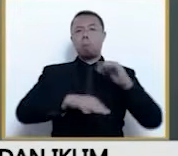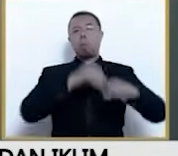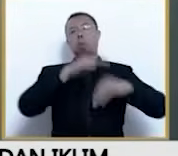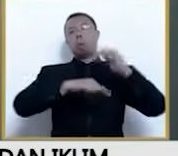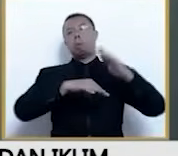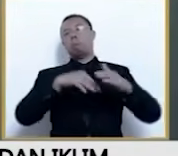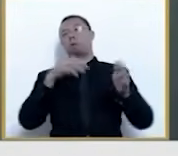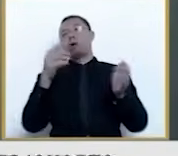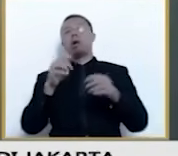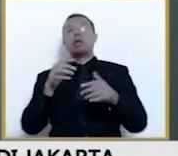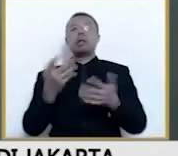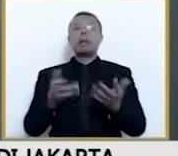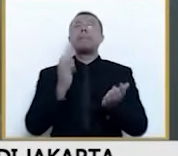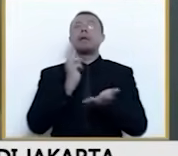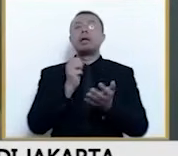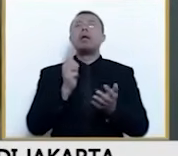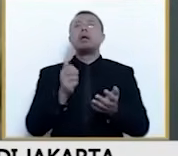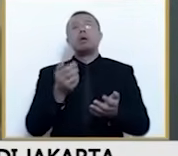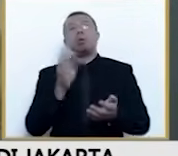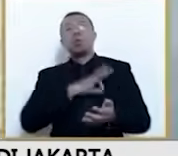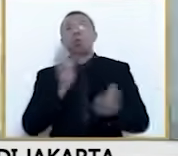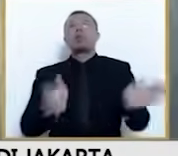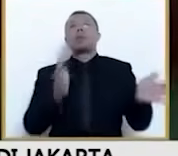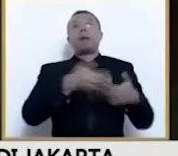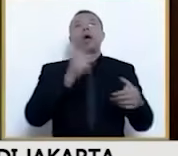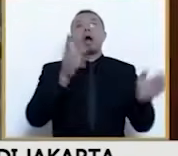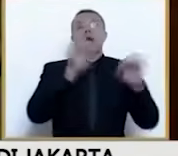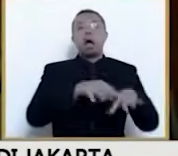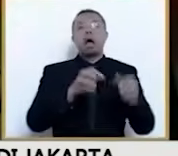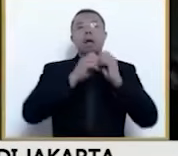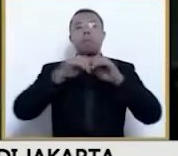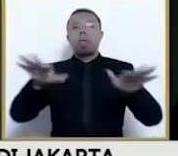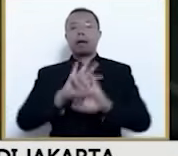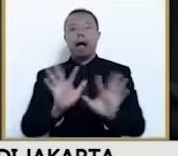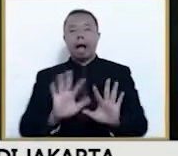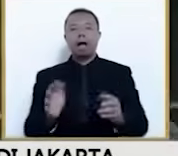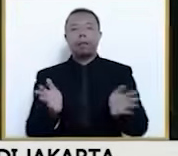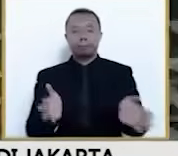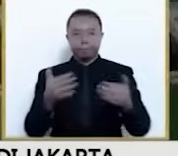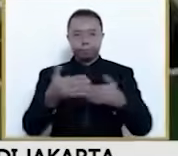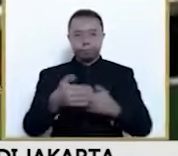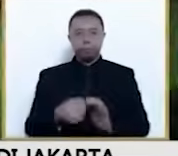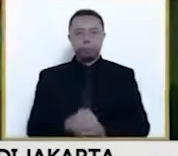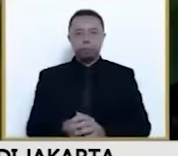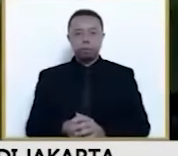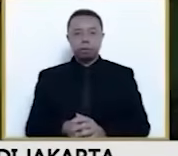ya untung ada tempatnya aja, jadi nggak berantakan.